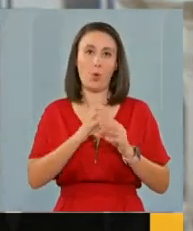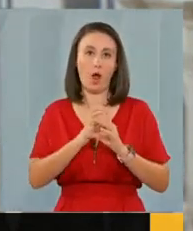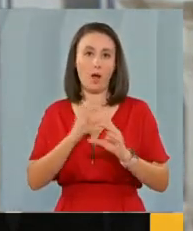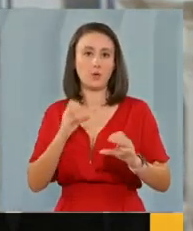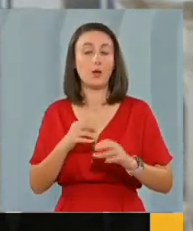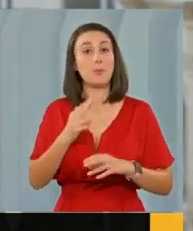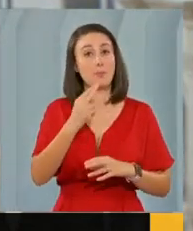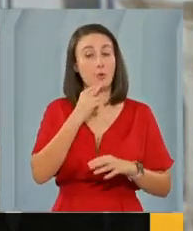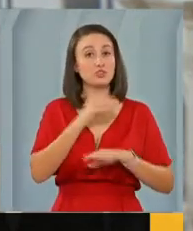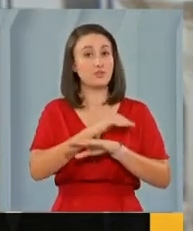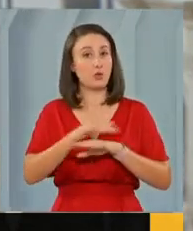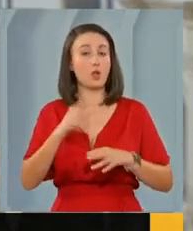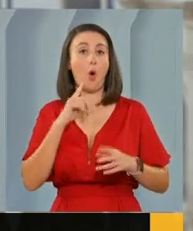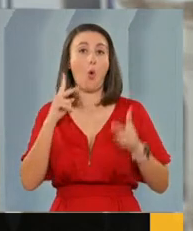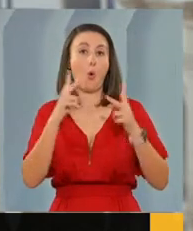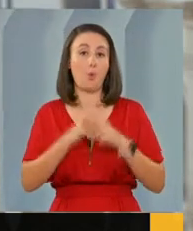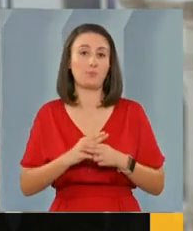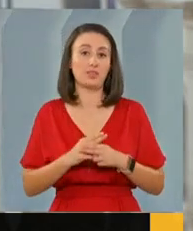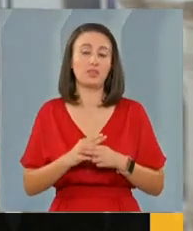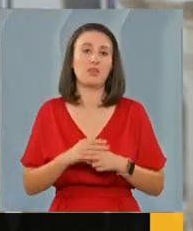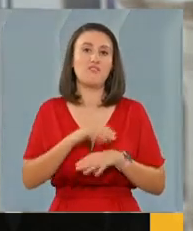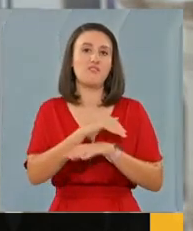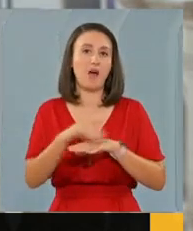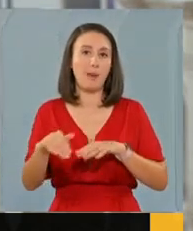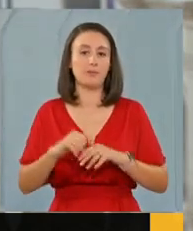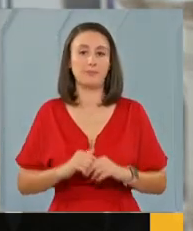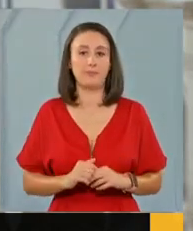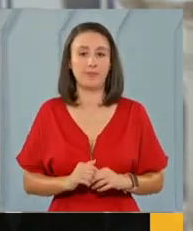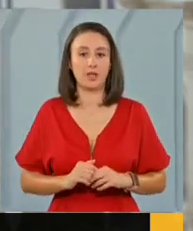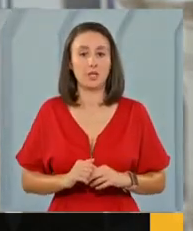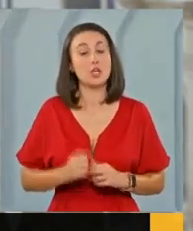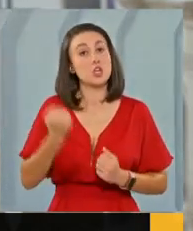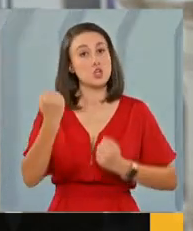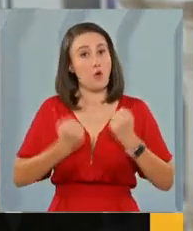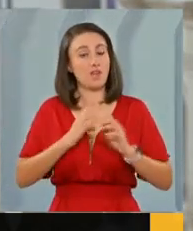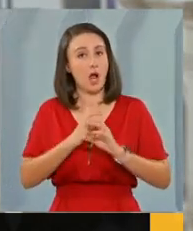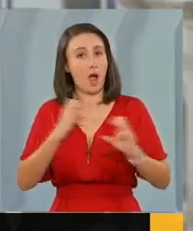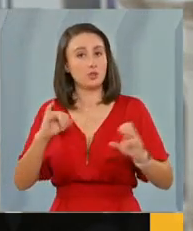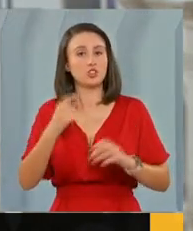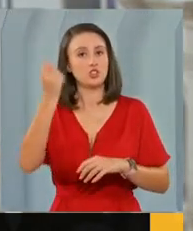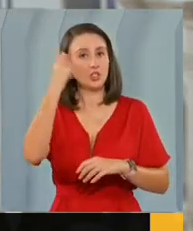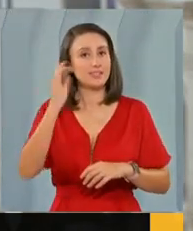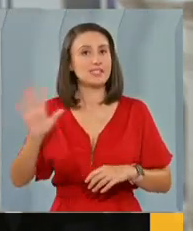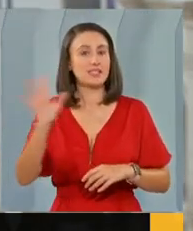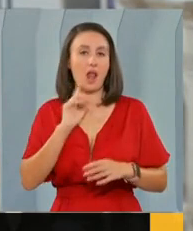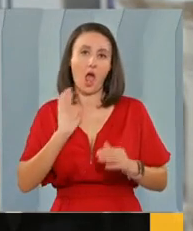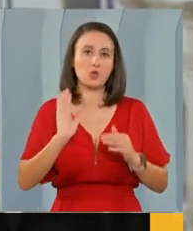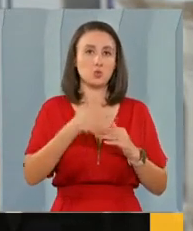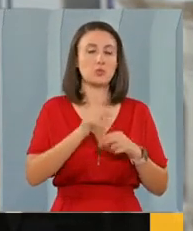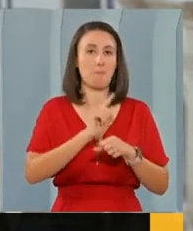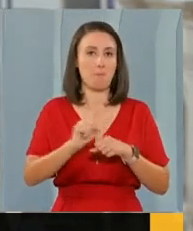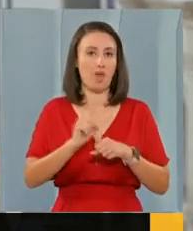camioane Polițiștii de frontieră au oprit însă din drum la vamă atât șoferii camioanelor cât și cetățenii străini ascunși printre